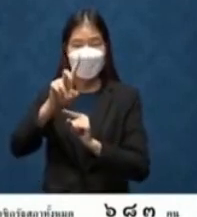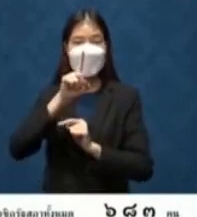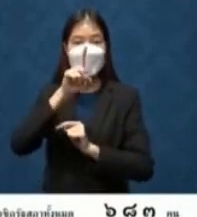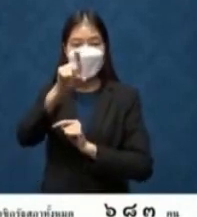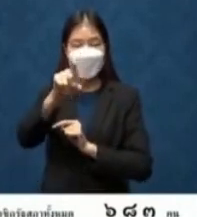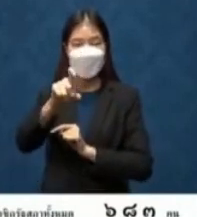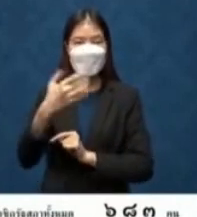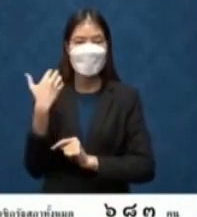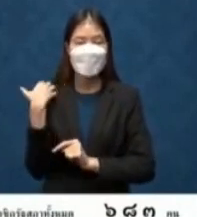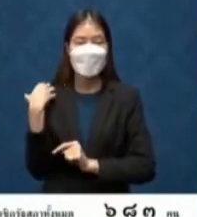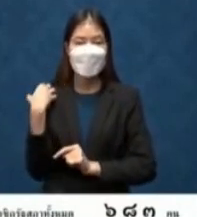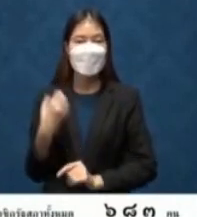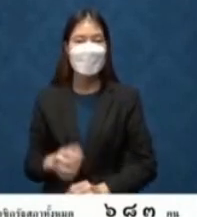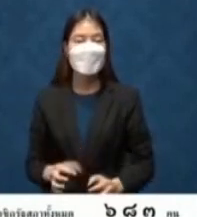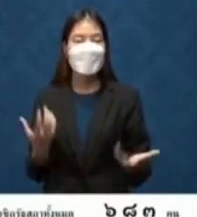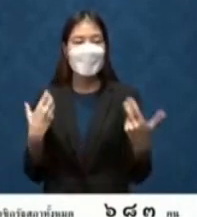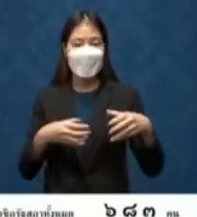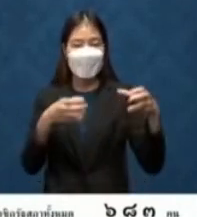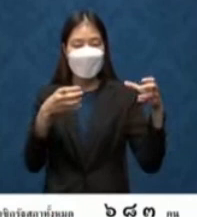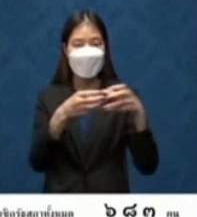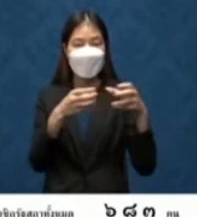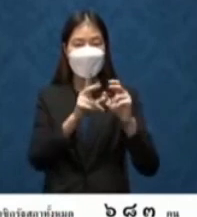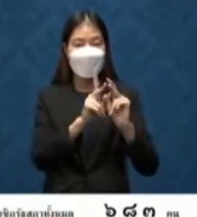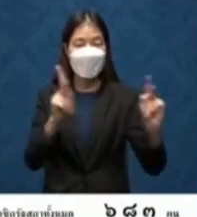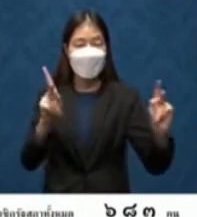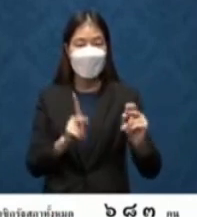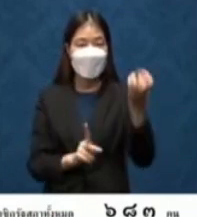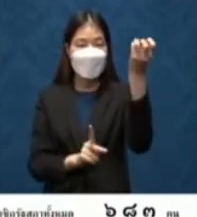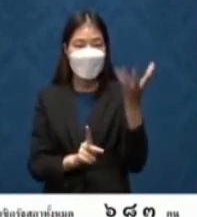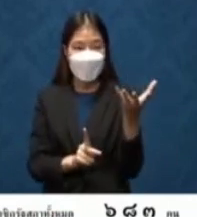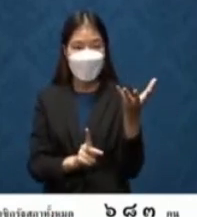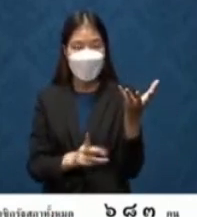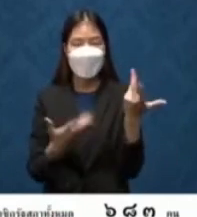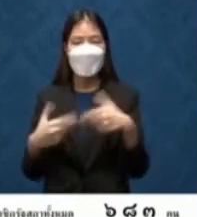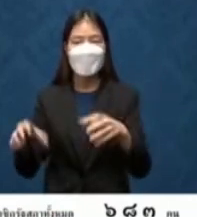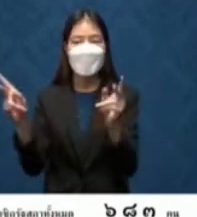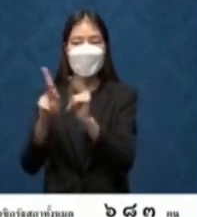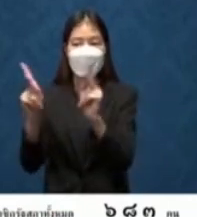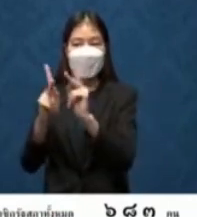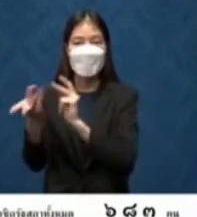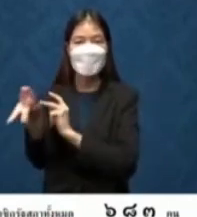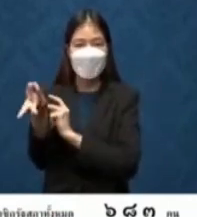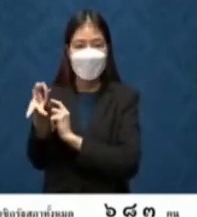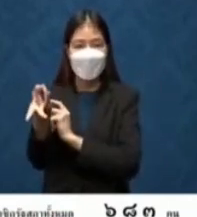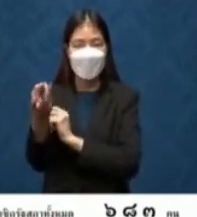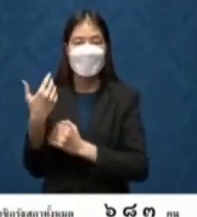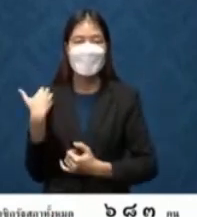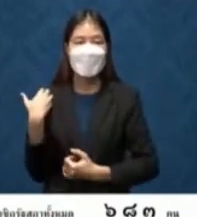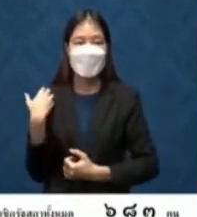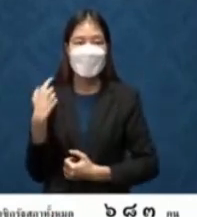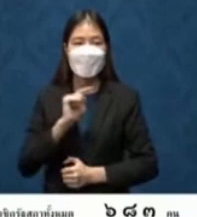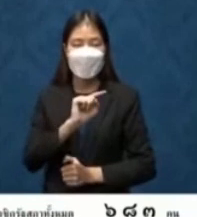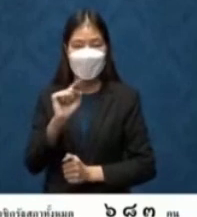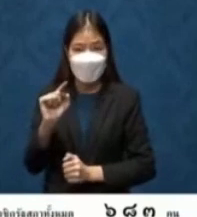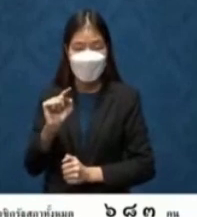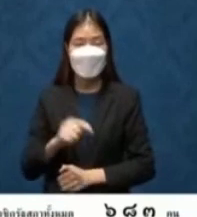ำถามที่2ก็จะแก้ไขตามกรรมาธิการเสียงข้างมากหรือตามที่กรรมาธิการที่สงวนความเห็น